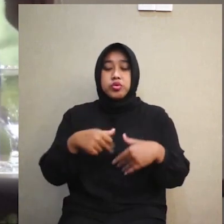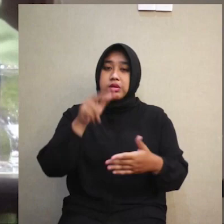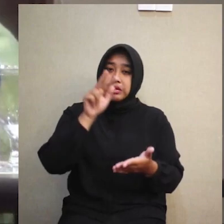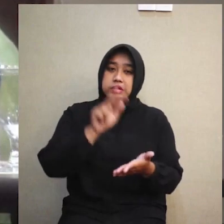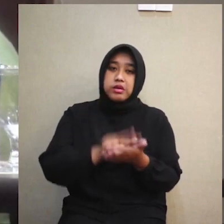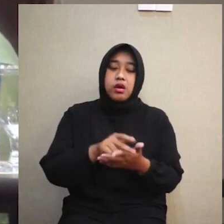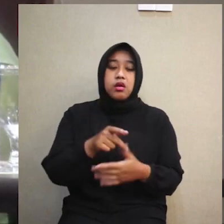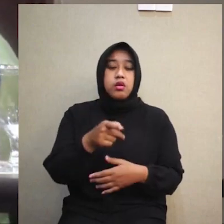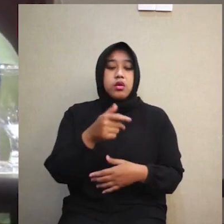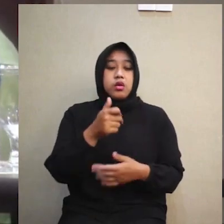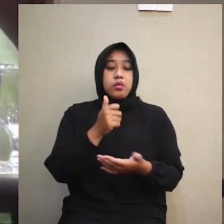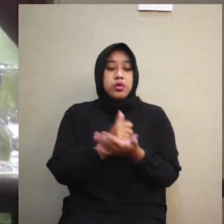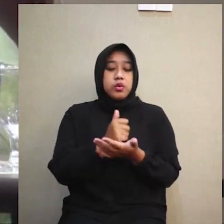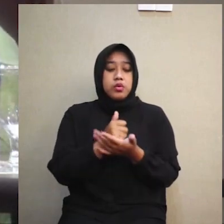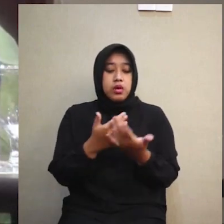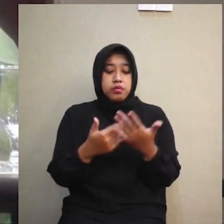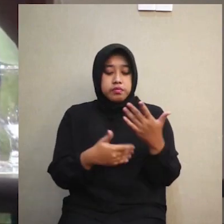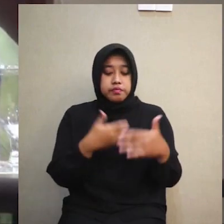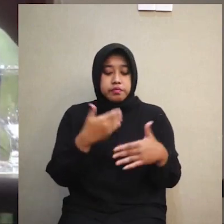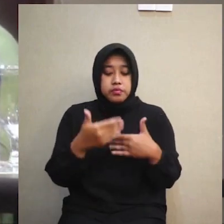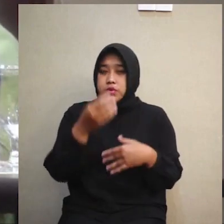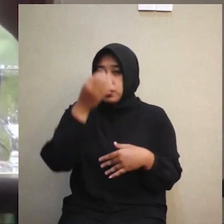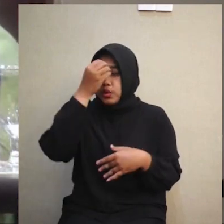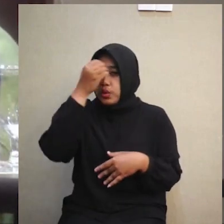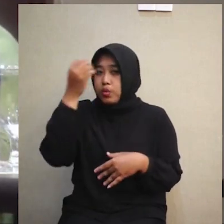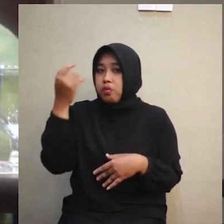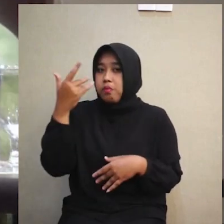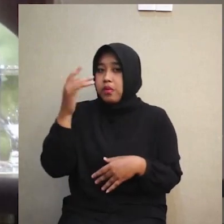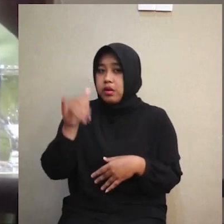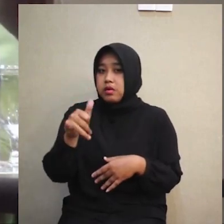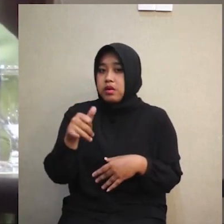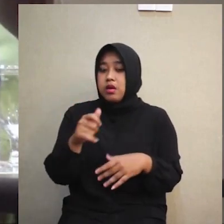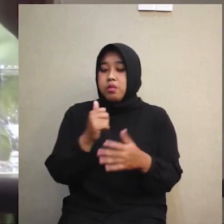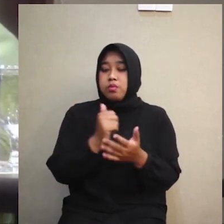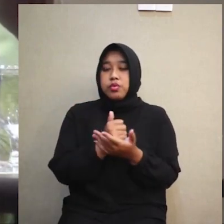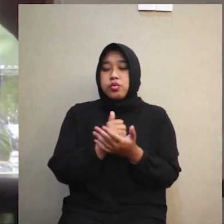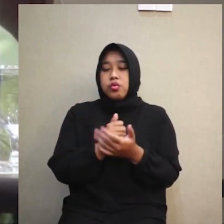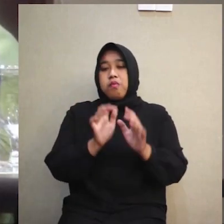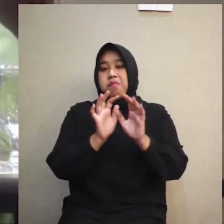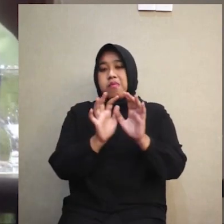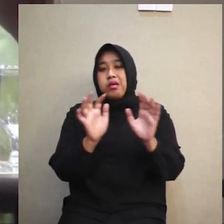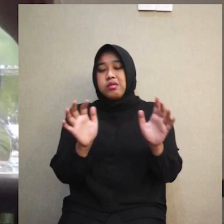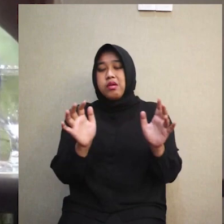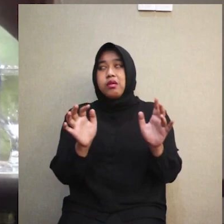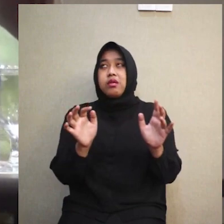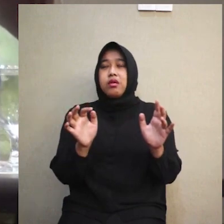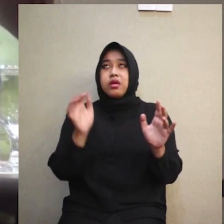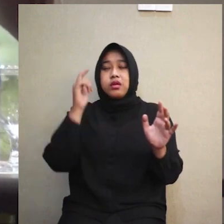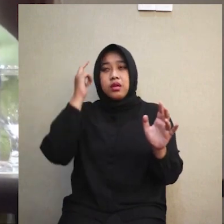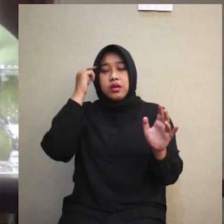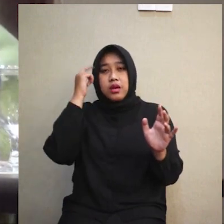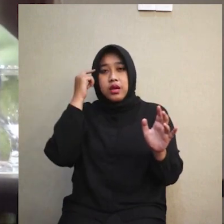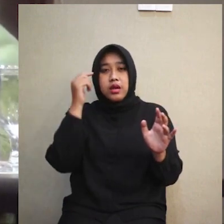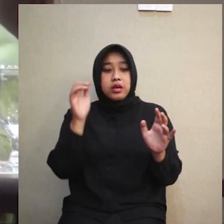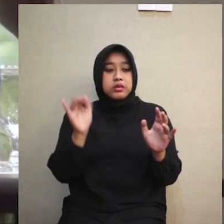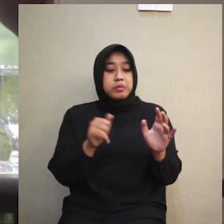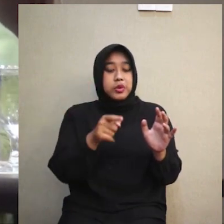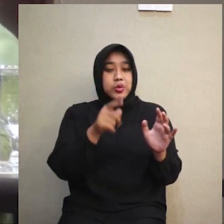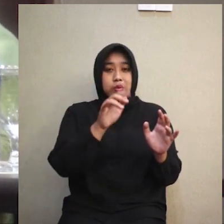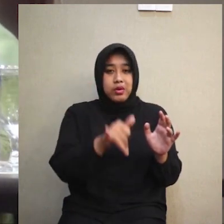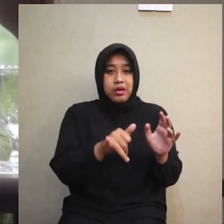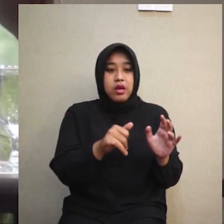itupun kemudian lupa gitu ya banyak sekali yang yang seperti itu